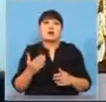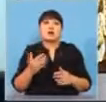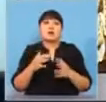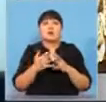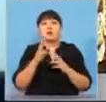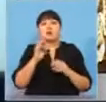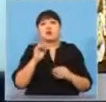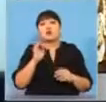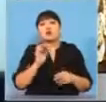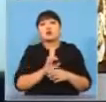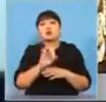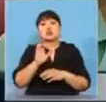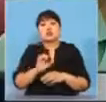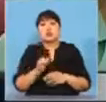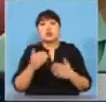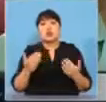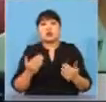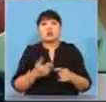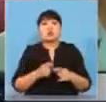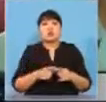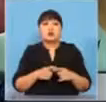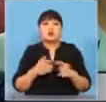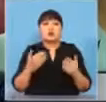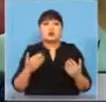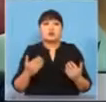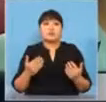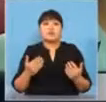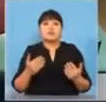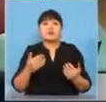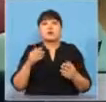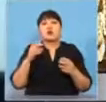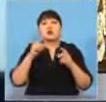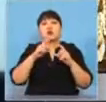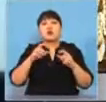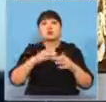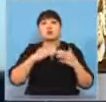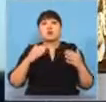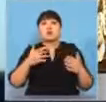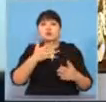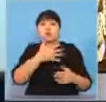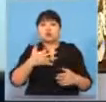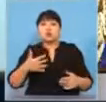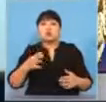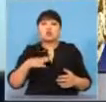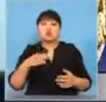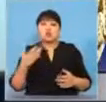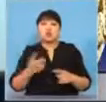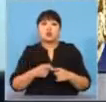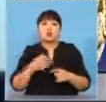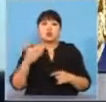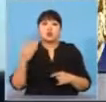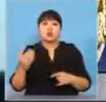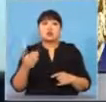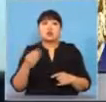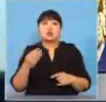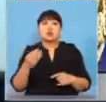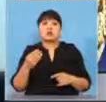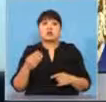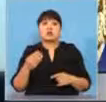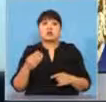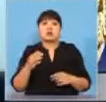поселок Нокингеге жібердік. Енді бұлмен енді ғимарат үлкен болып, бес этаждық болғасын, олардың жаңағы несі болды,